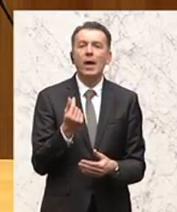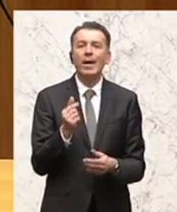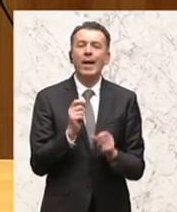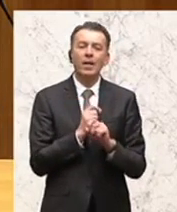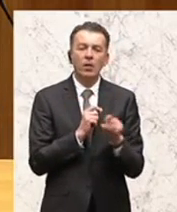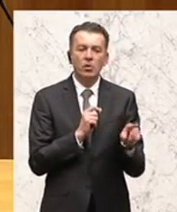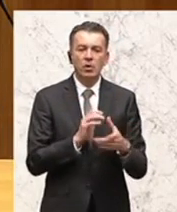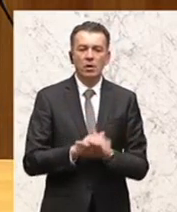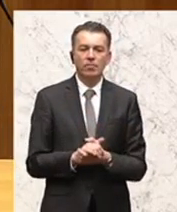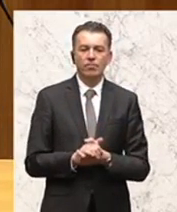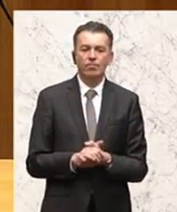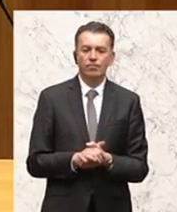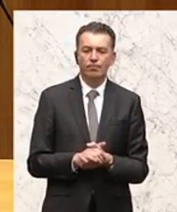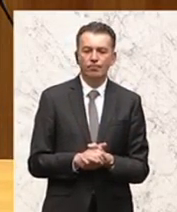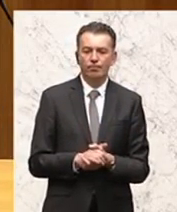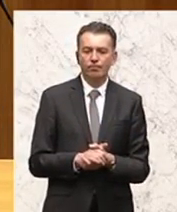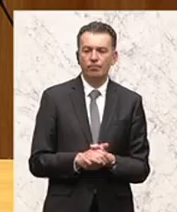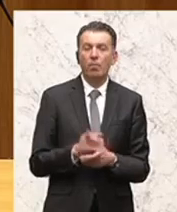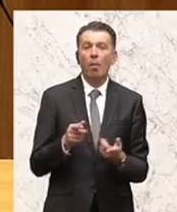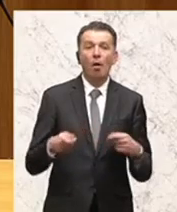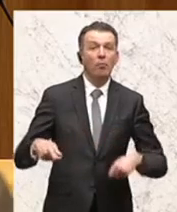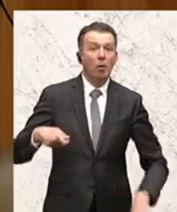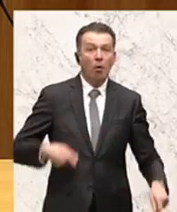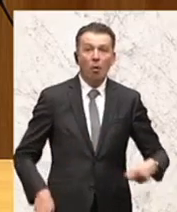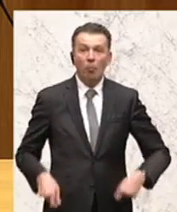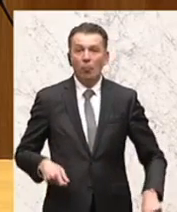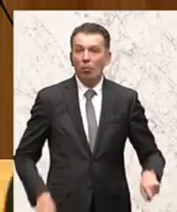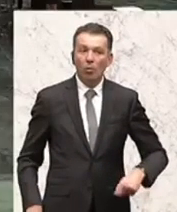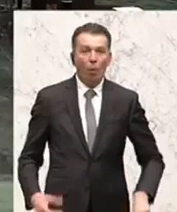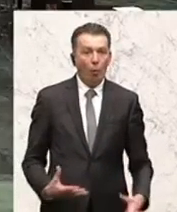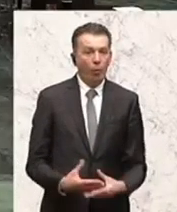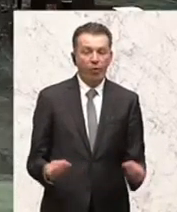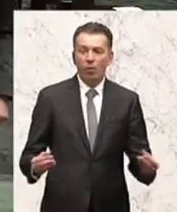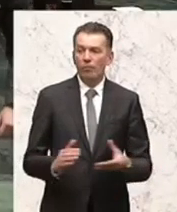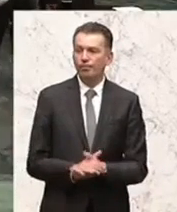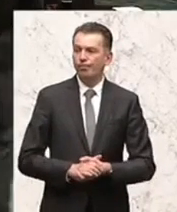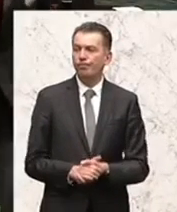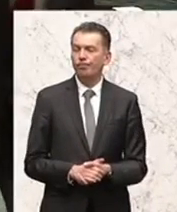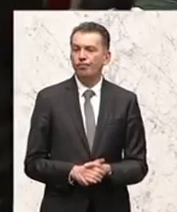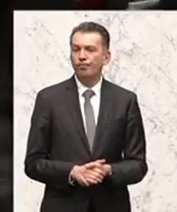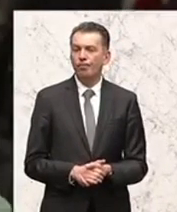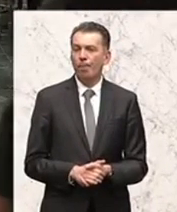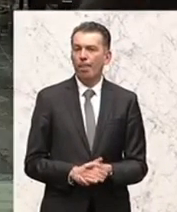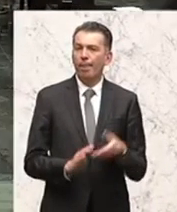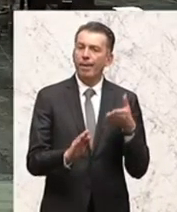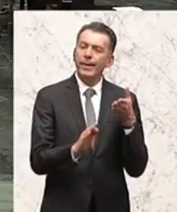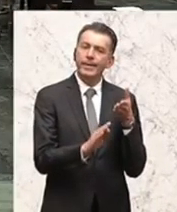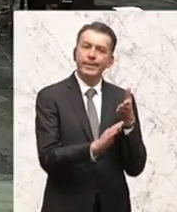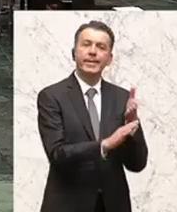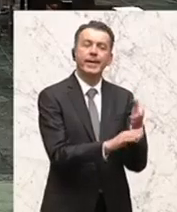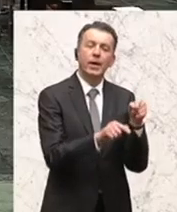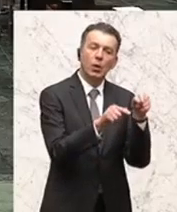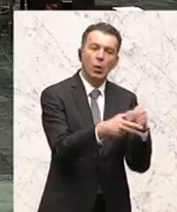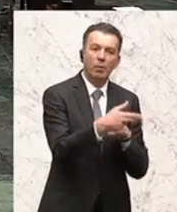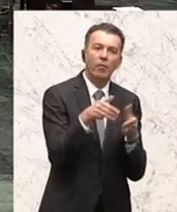hinzuschicken, damit diese in korrupten Systemen verschwinden, sondern dass wir direkt der Bevölkerung vor